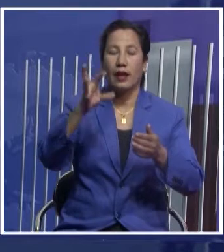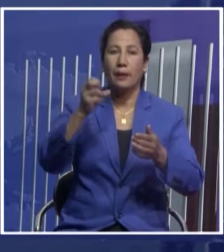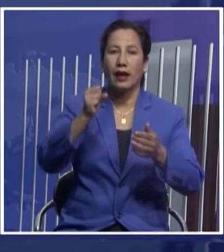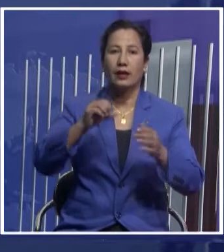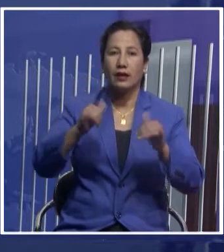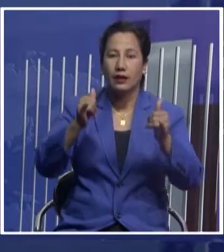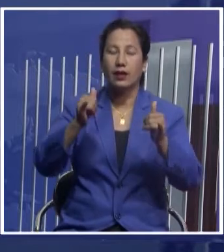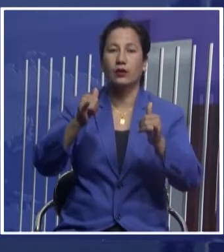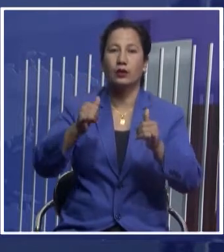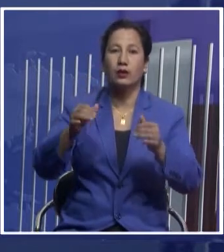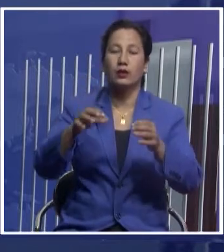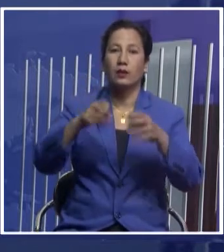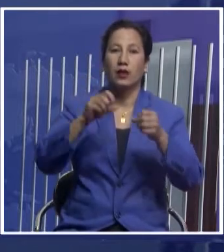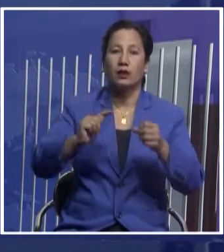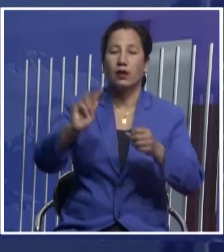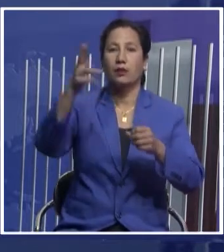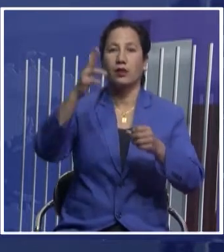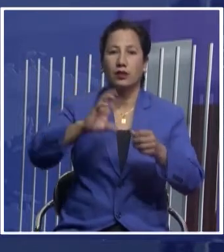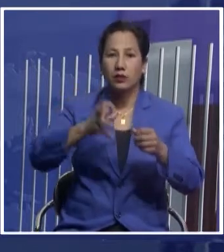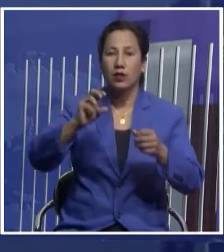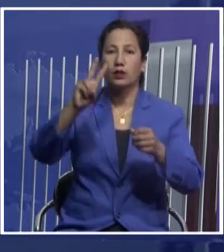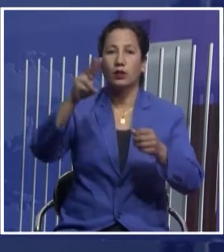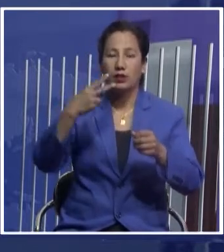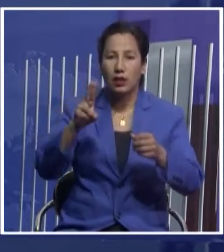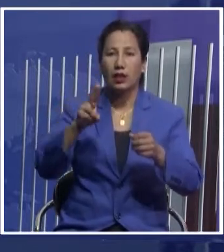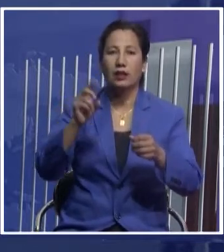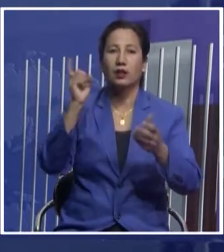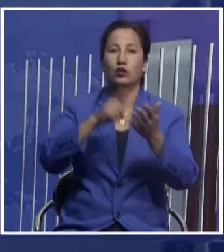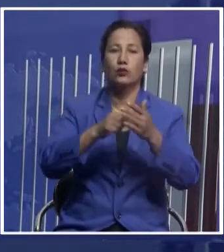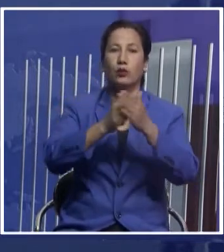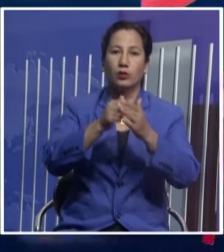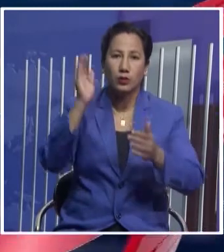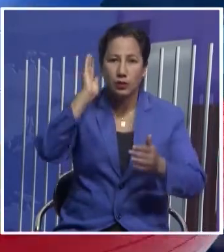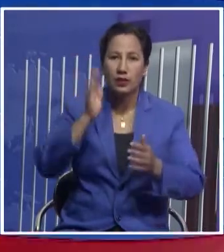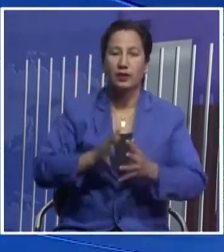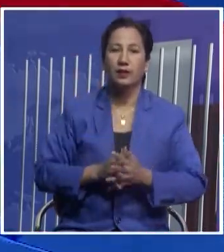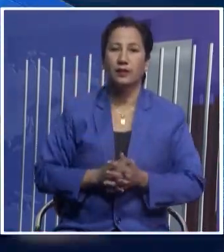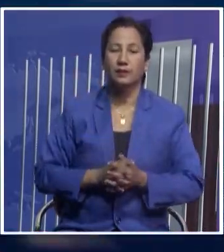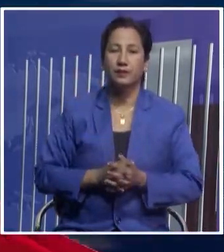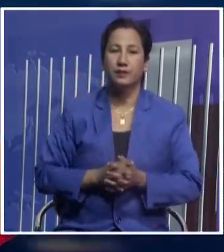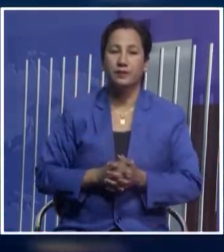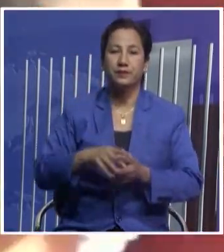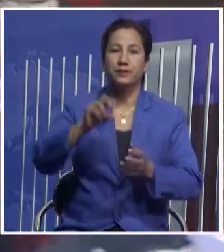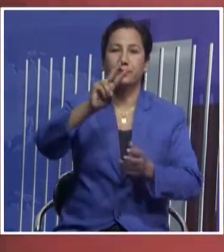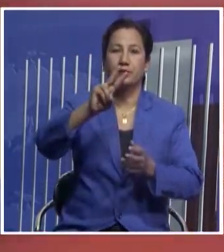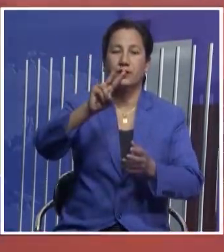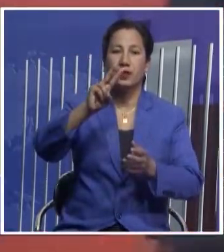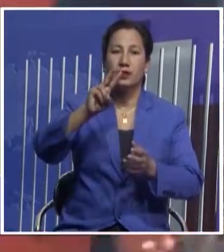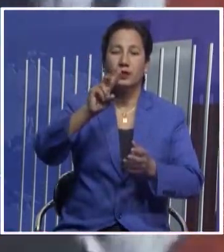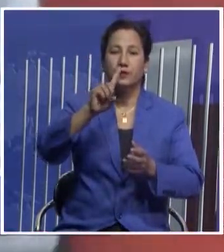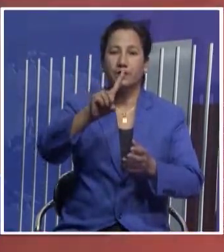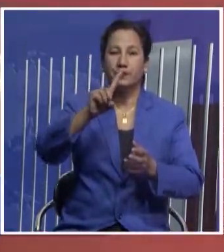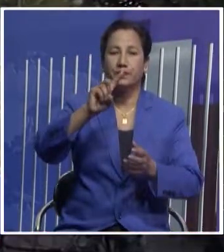सम्मानमा पर्न सफल कर्णाली प्रदेशका दुई जना तर सुरुमा प्रमुख समाचार 24 औं महाधिवेशन